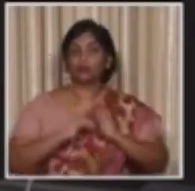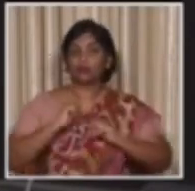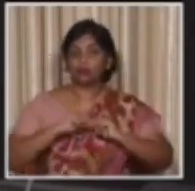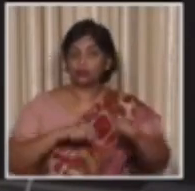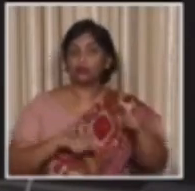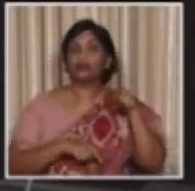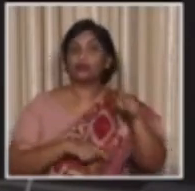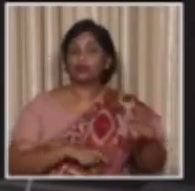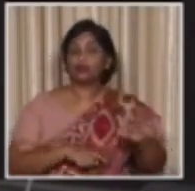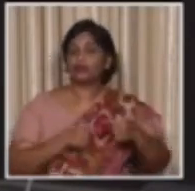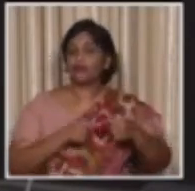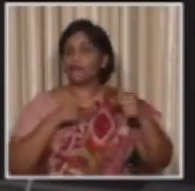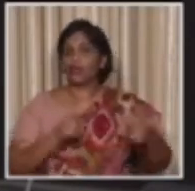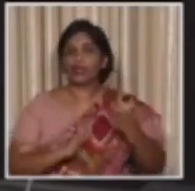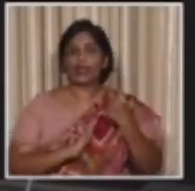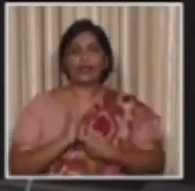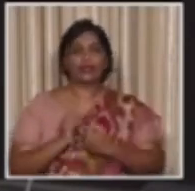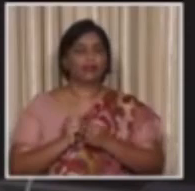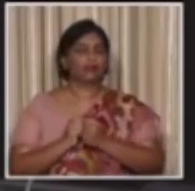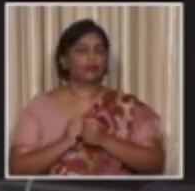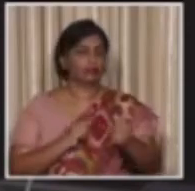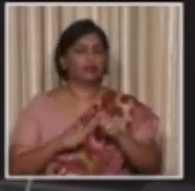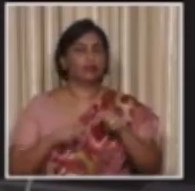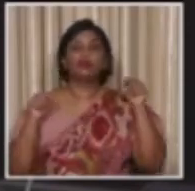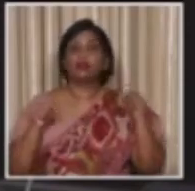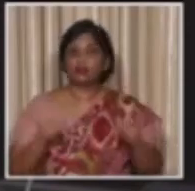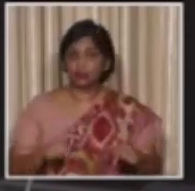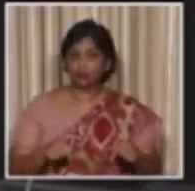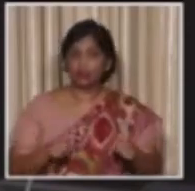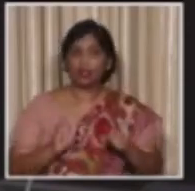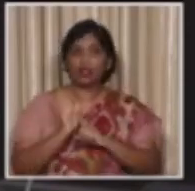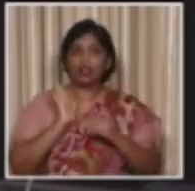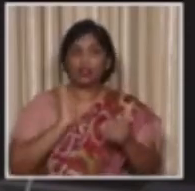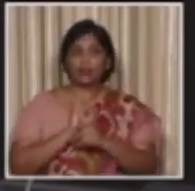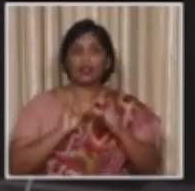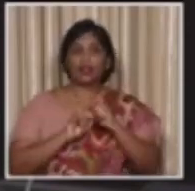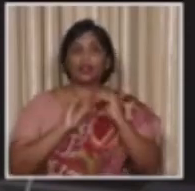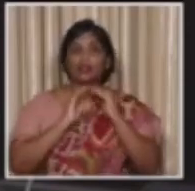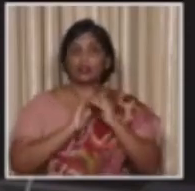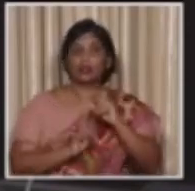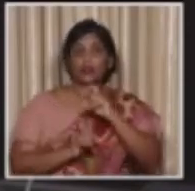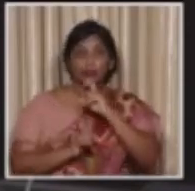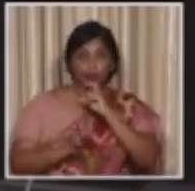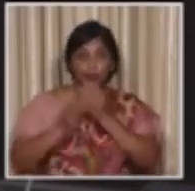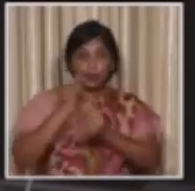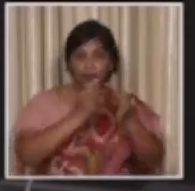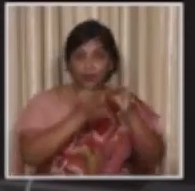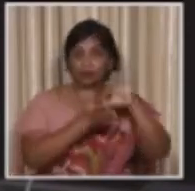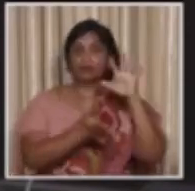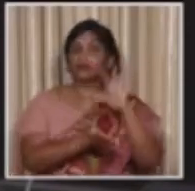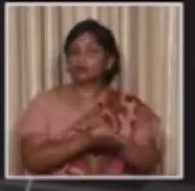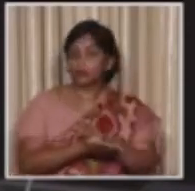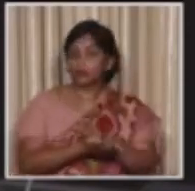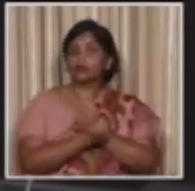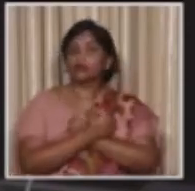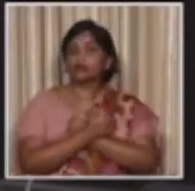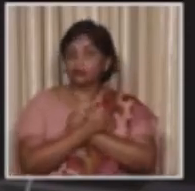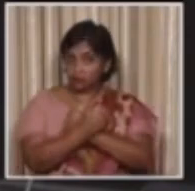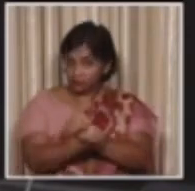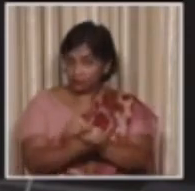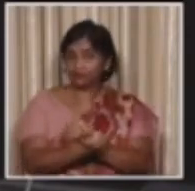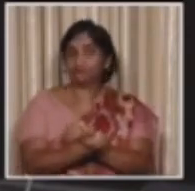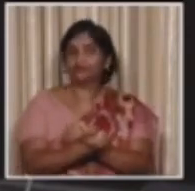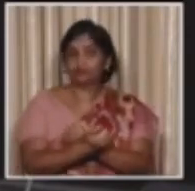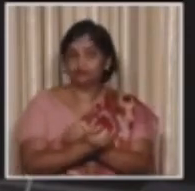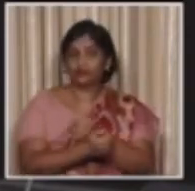කරන මේ අයට විරුද්ධව නීතිය ක්‍රියාත්මක කරනවා. දැන් කම්කරු දෙපාර්තමේන්තුවේ නඩු දාපු අයට හිරේ යන්න සිද්ධ වෙලා